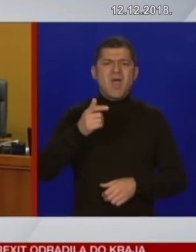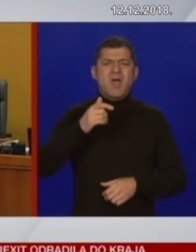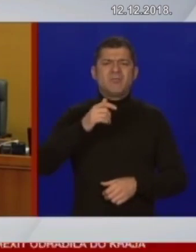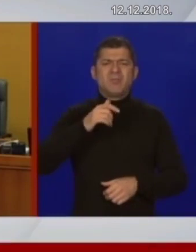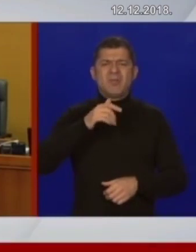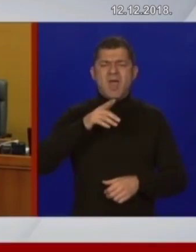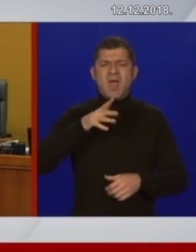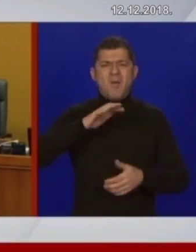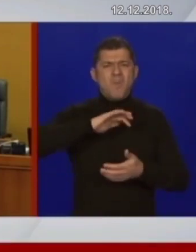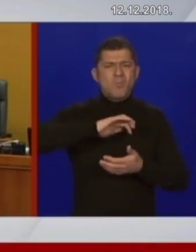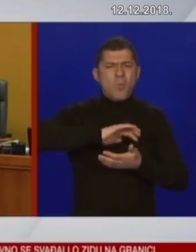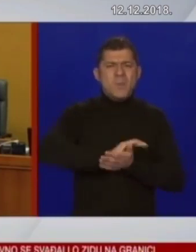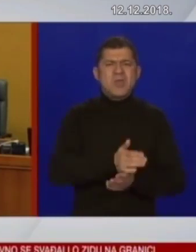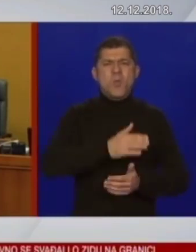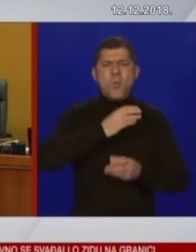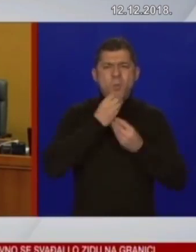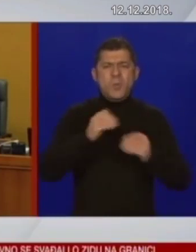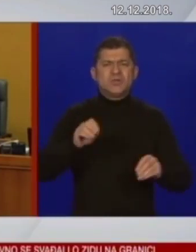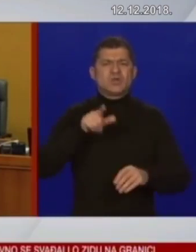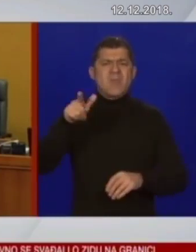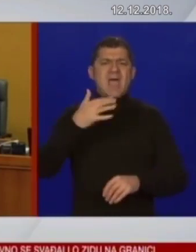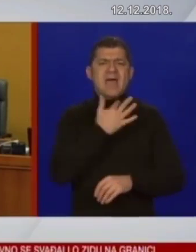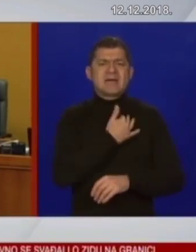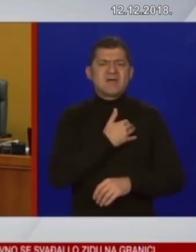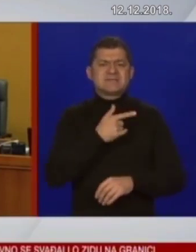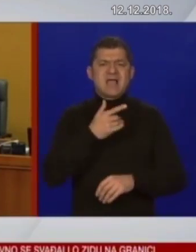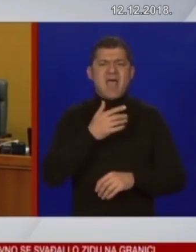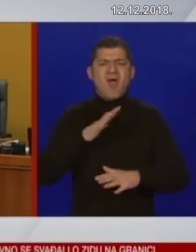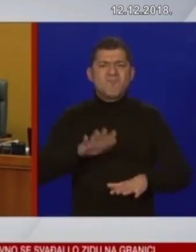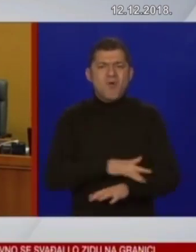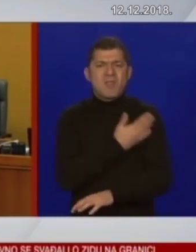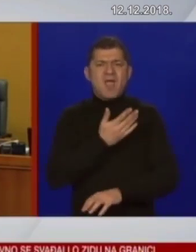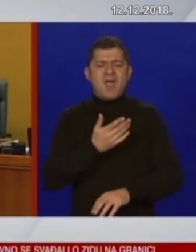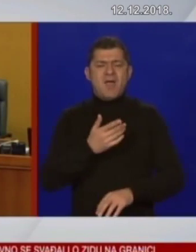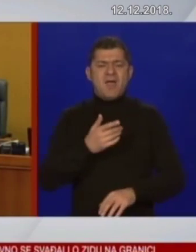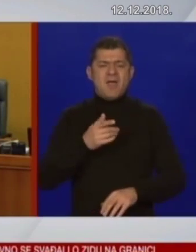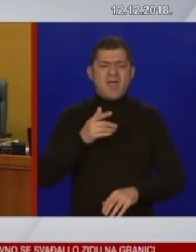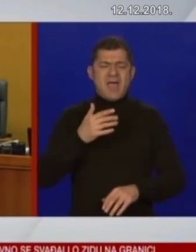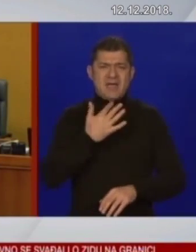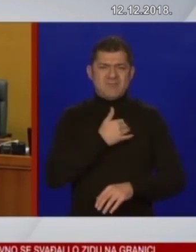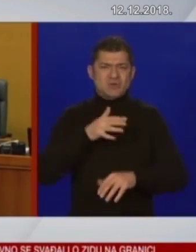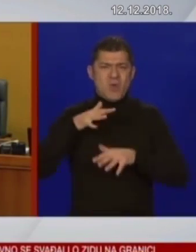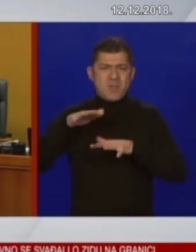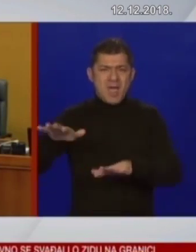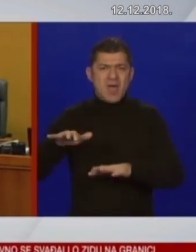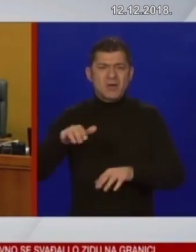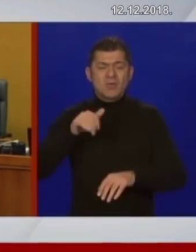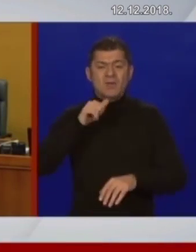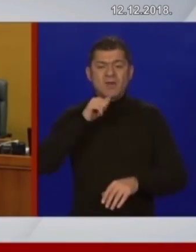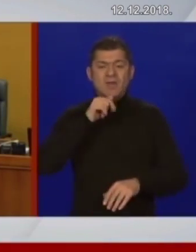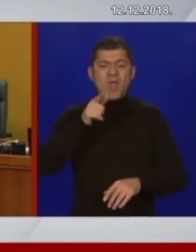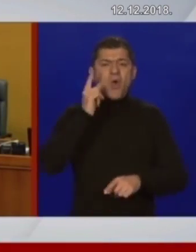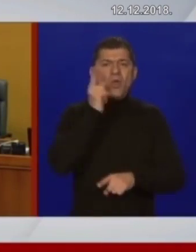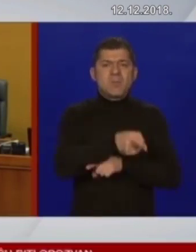politička volja hrvatskog naroda, mogućnost takve izborne manipulacije izravno proizlazi iz